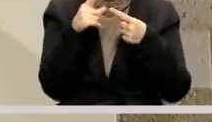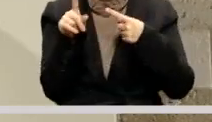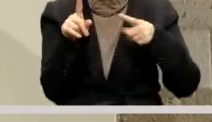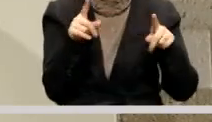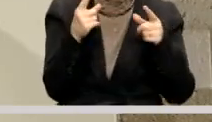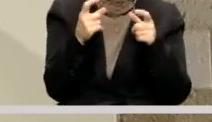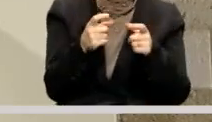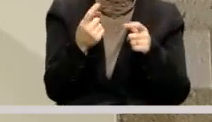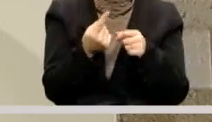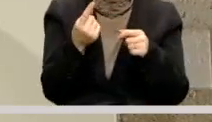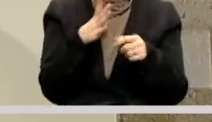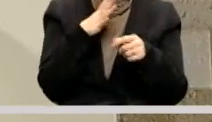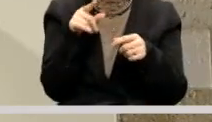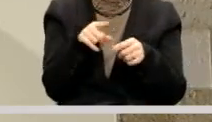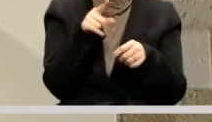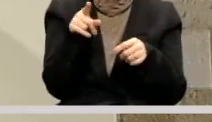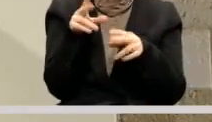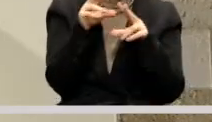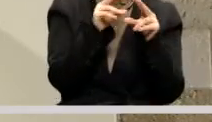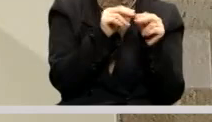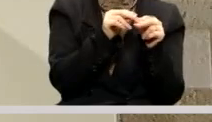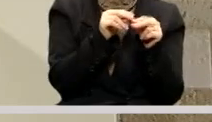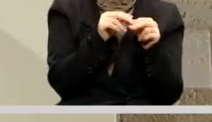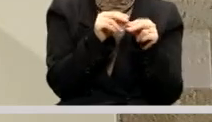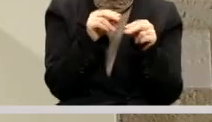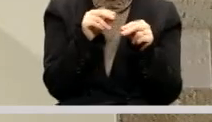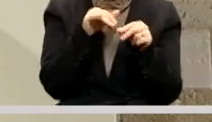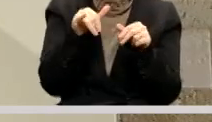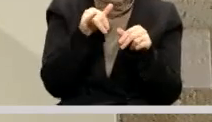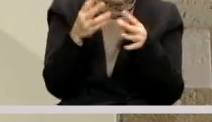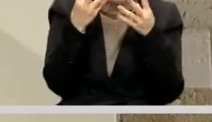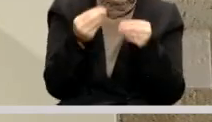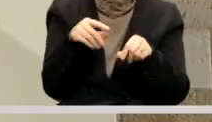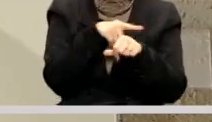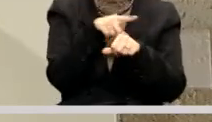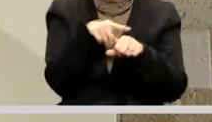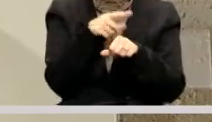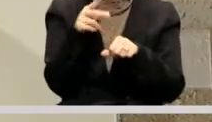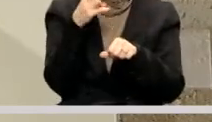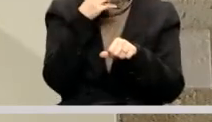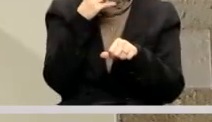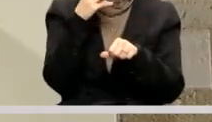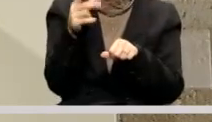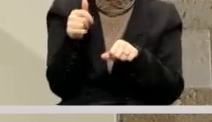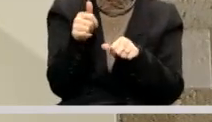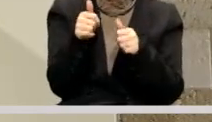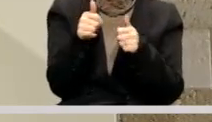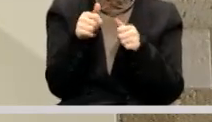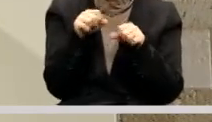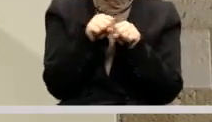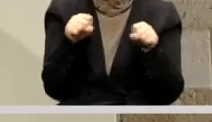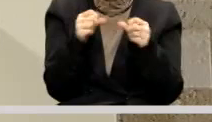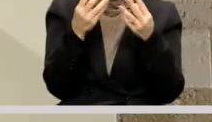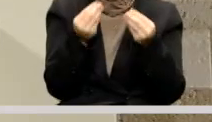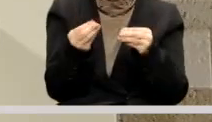bunlar? Derin uyku, işte uykuya geçiş aşamaları, artık uykunun daha yoğun olduğu kısımlar. 3 fazla ayrılabilir. Dolayısıyla